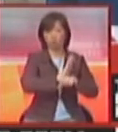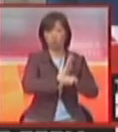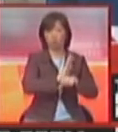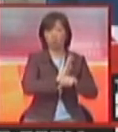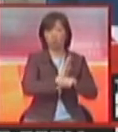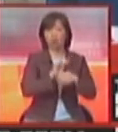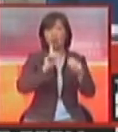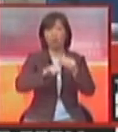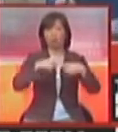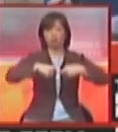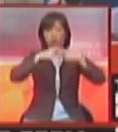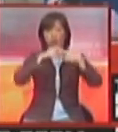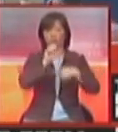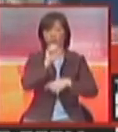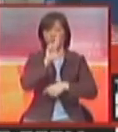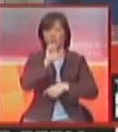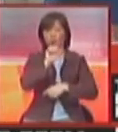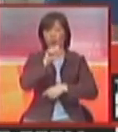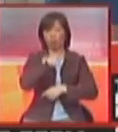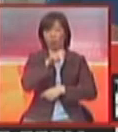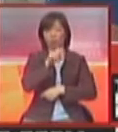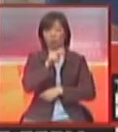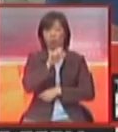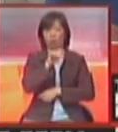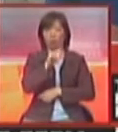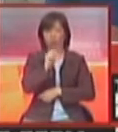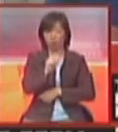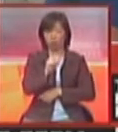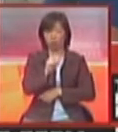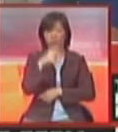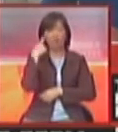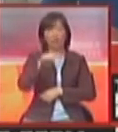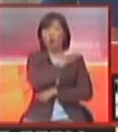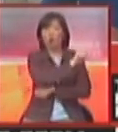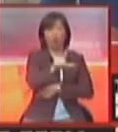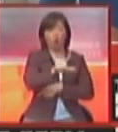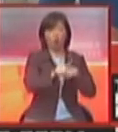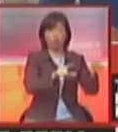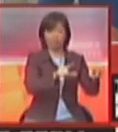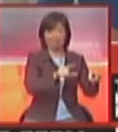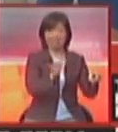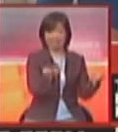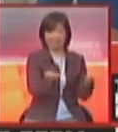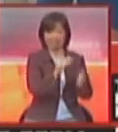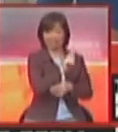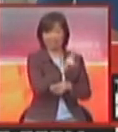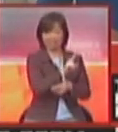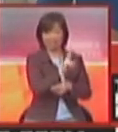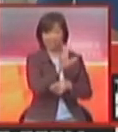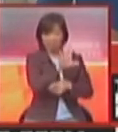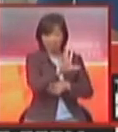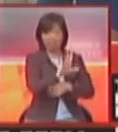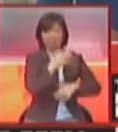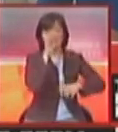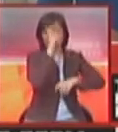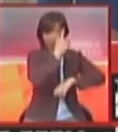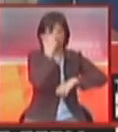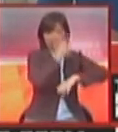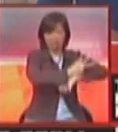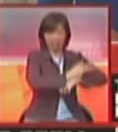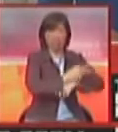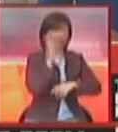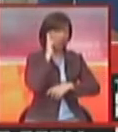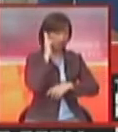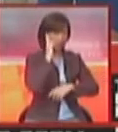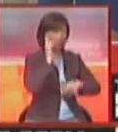mapaliwanag lang natin, yung suspension na ipinataw sa kanila, suspension ito sa lahat ng programa nila. na live sa radyo, sa TV5,